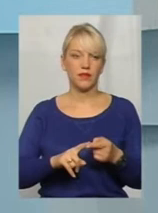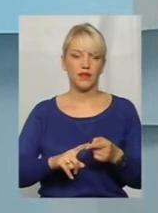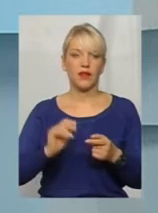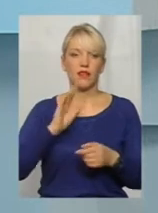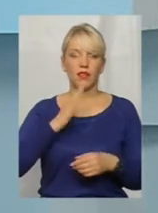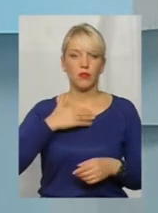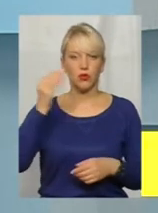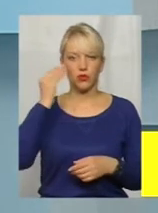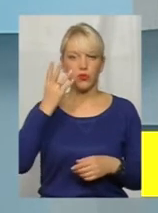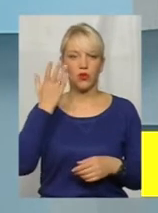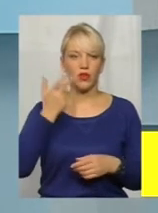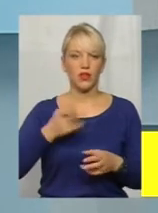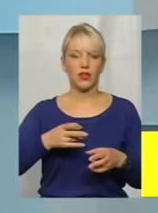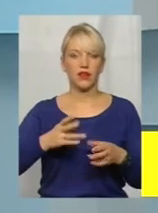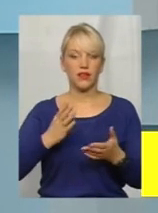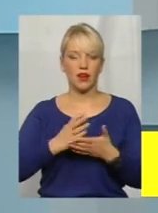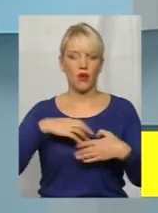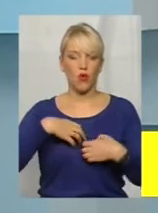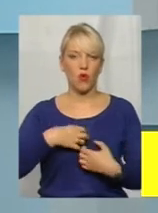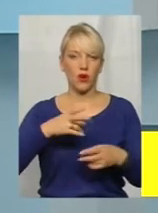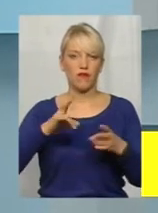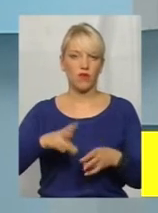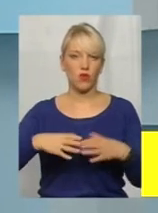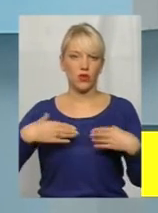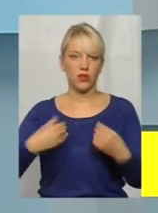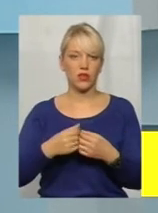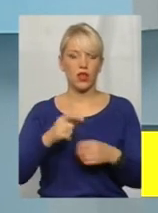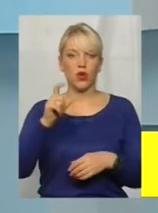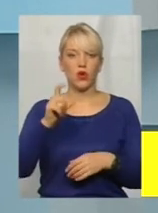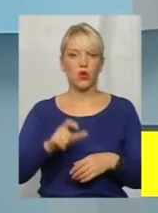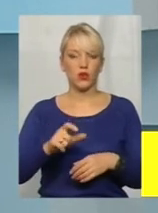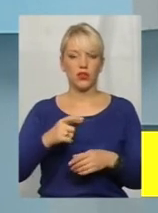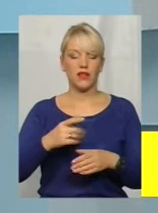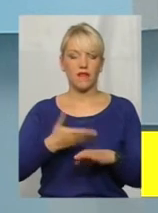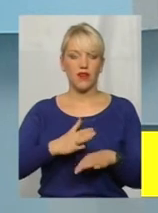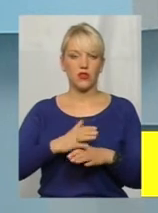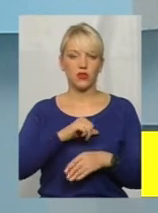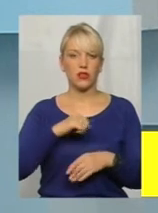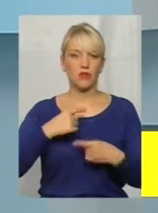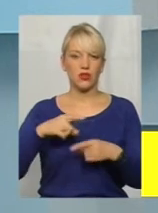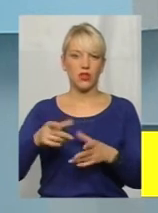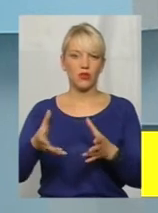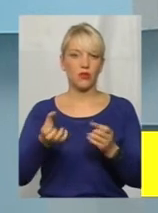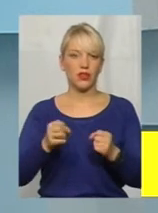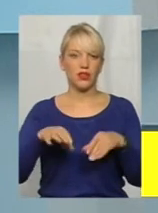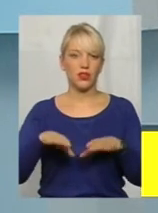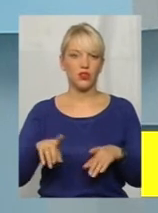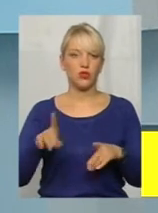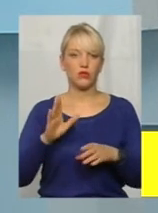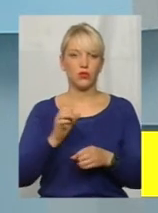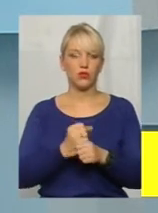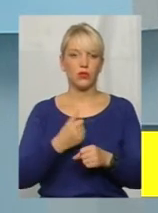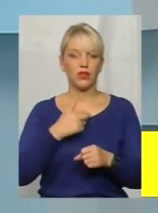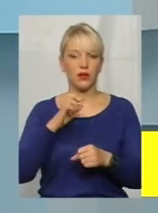думку, все-таки, коли трапляється горе в родині, людині дуже важко самостійно прийняти такі рішення і що-небудь робити. Я б